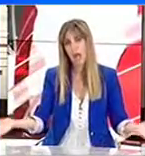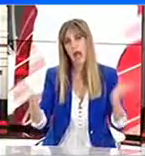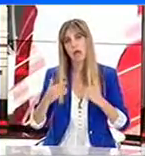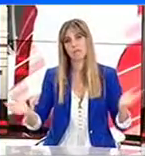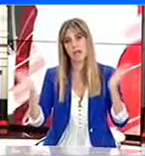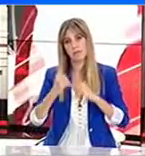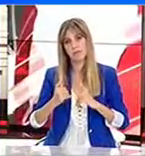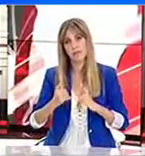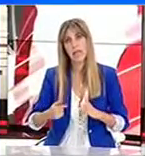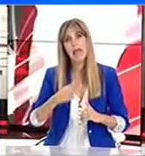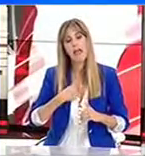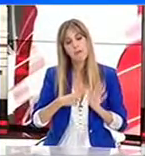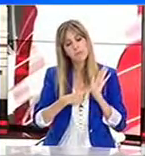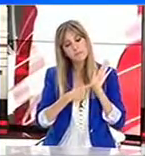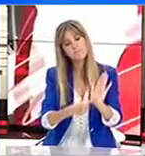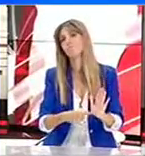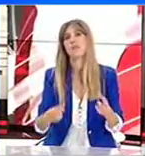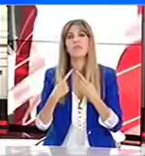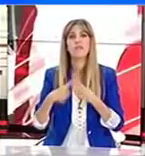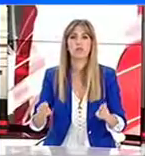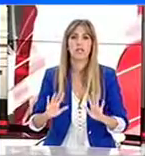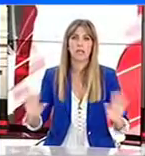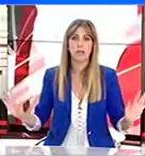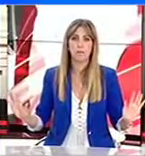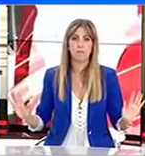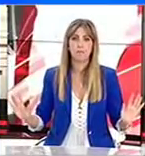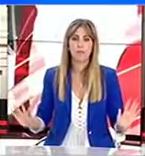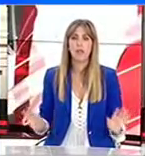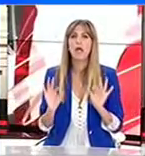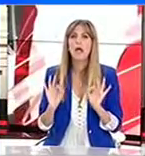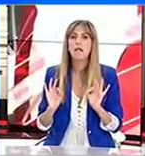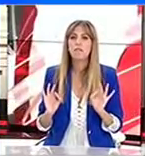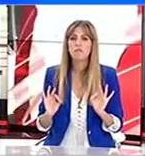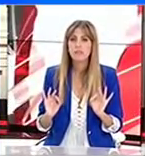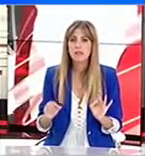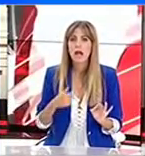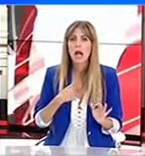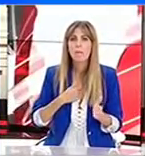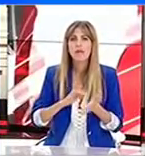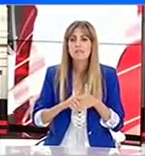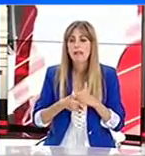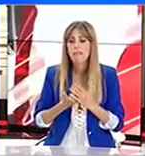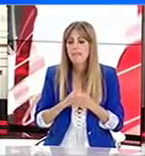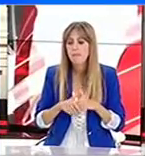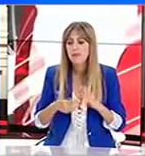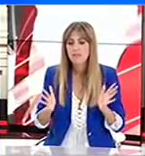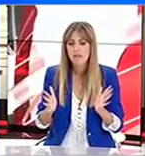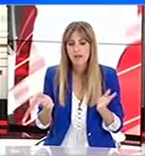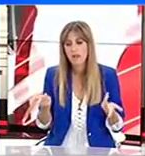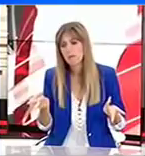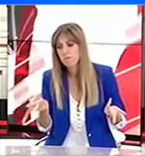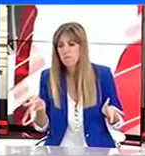αυτό δεν είναι το αν είμαστε καλύτεροι ή χειρότεροι διαχειριστές κρίσης. Θα μπορούσε κανείς να κάνει κριτική ως προς